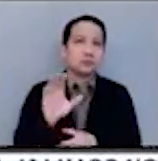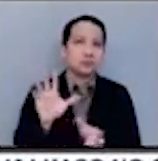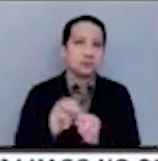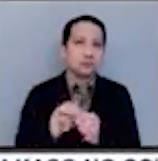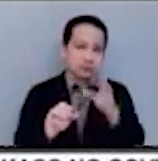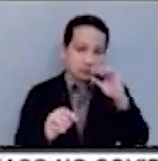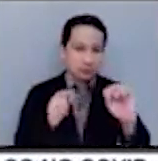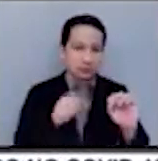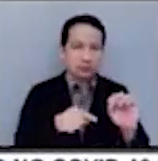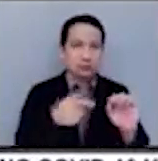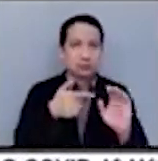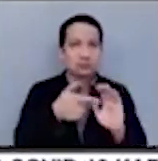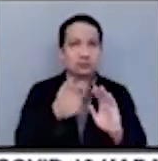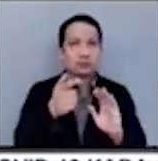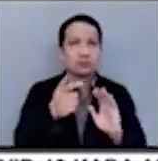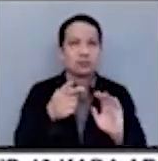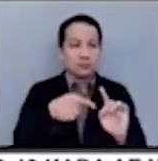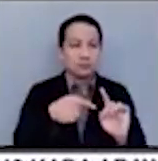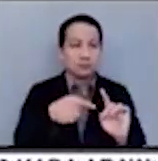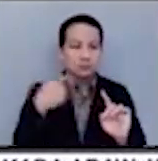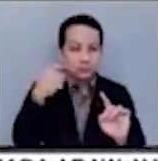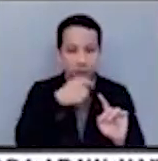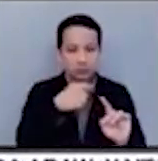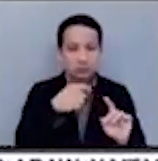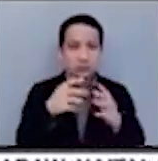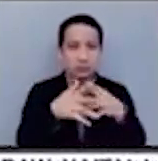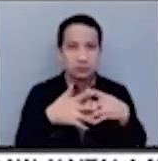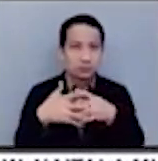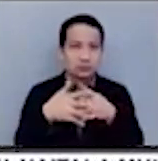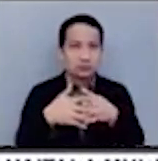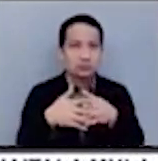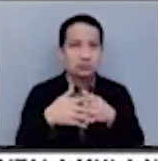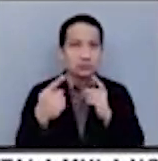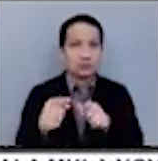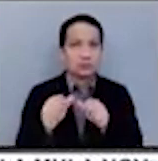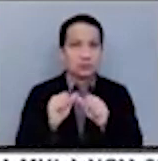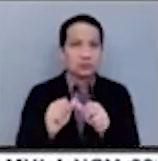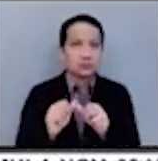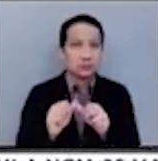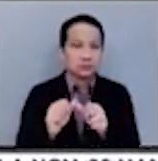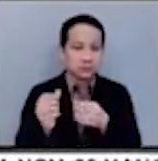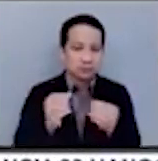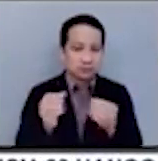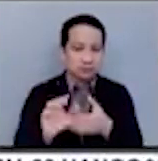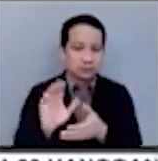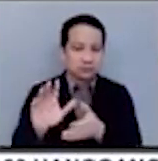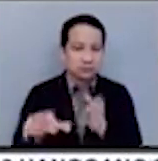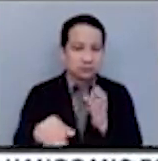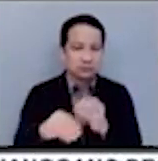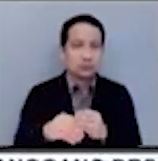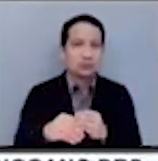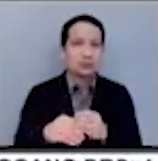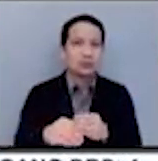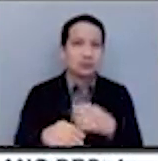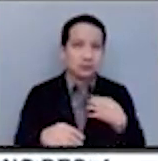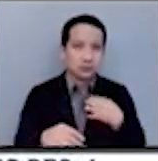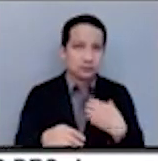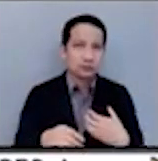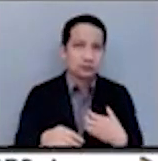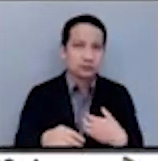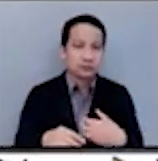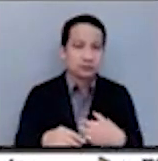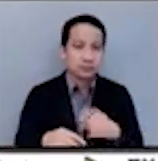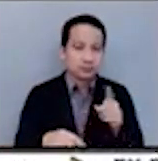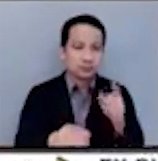sospek na isang Taiwanese-American. Agad nagsagawa ng operasyon ng mga tauhan ng nasabing istasyon ng polis sa isang condominium